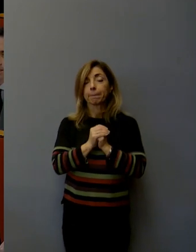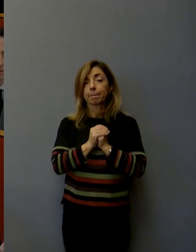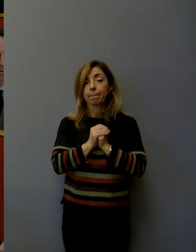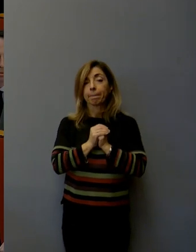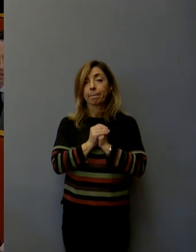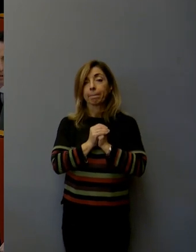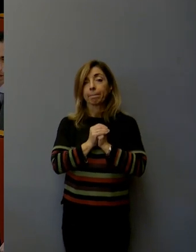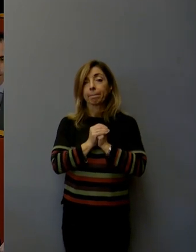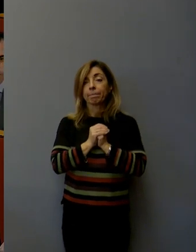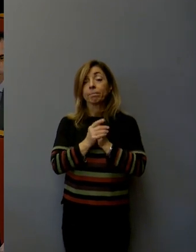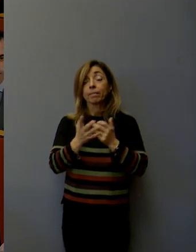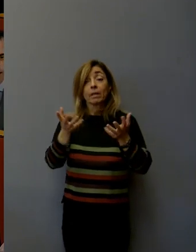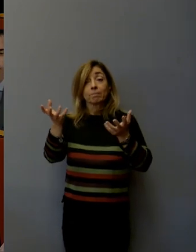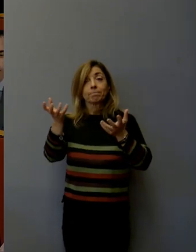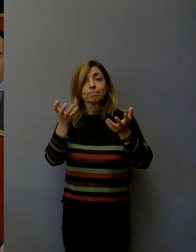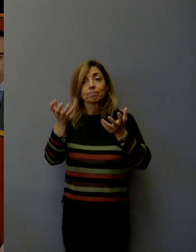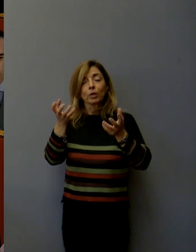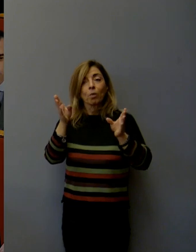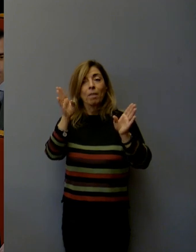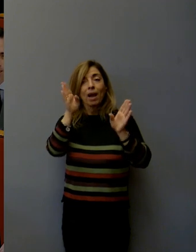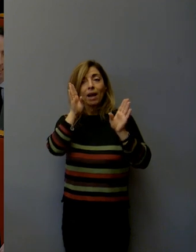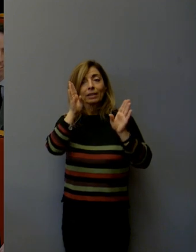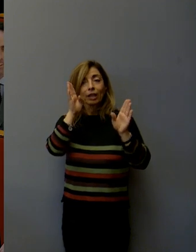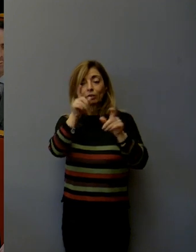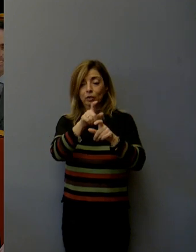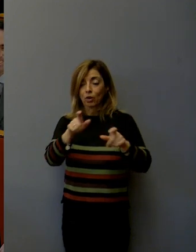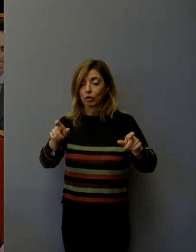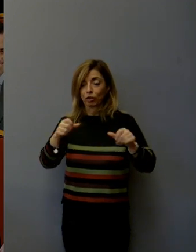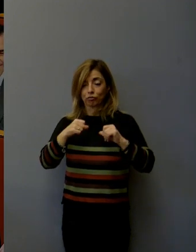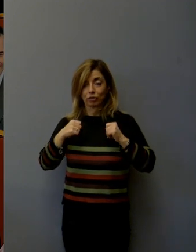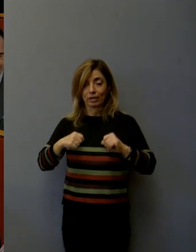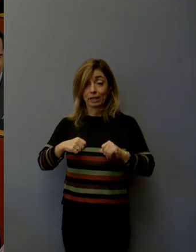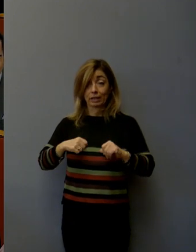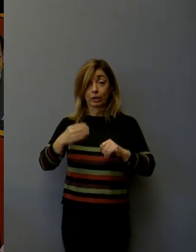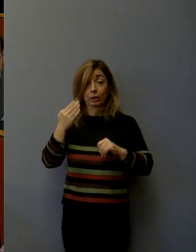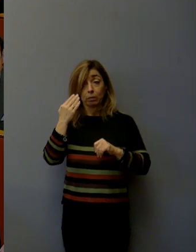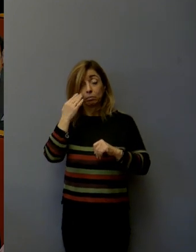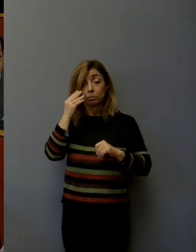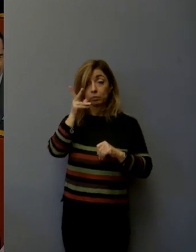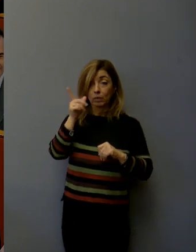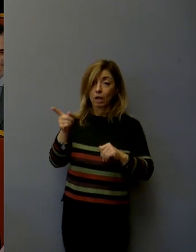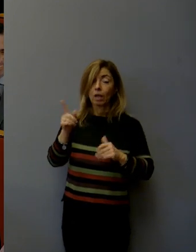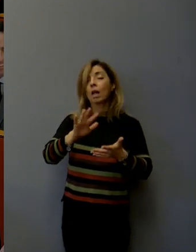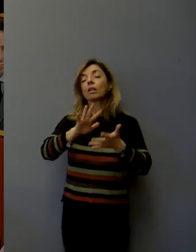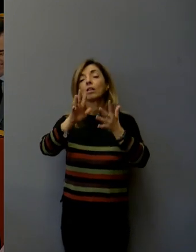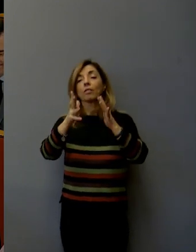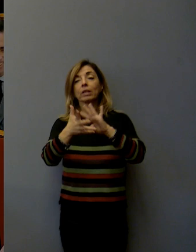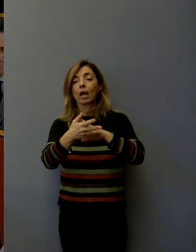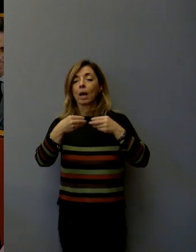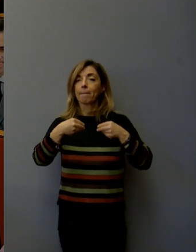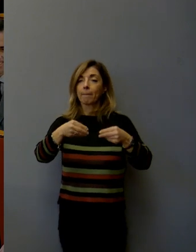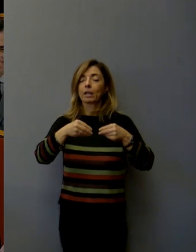attrarre il più possibile l'attenzione dei cittadini dei cittadini e renderle partecipi nei processi decisionali